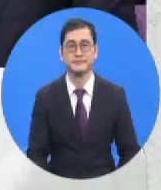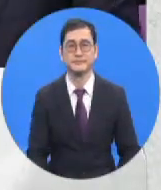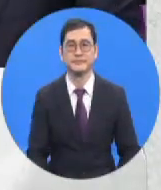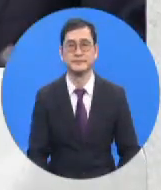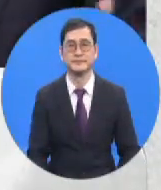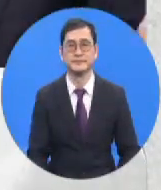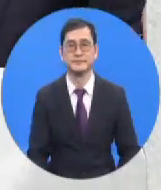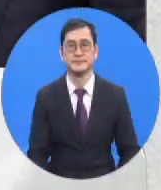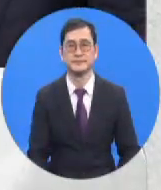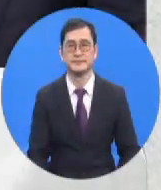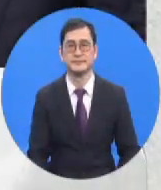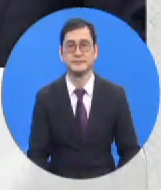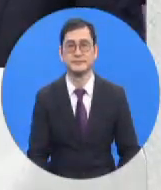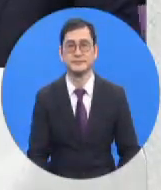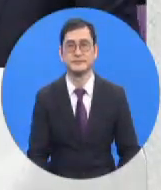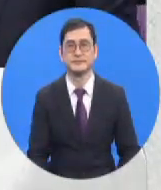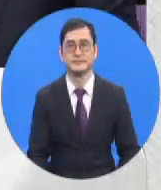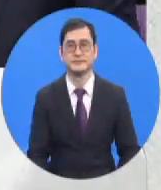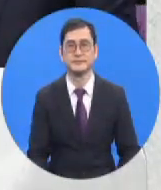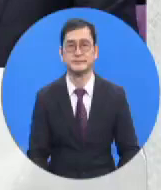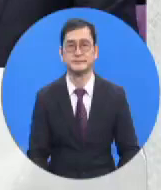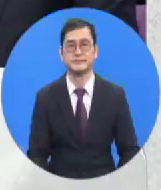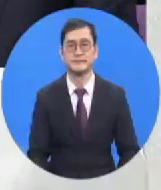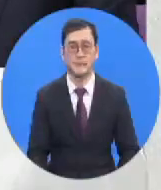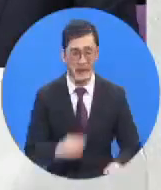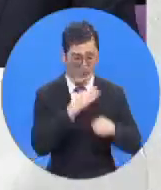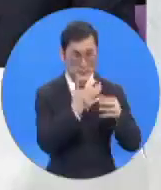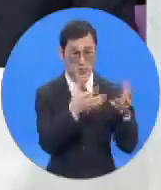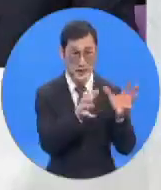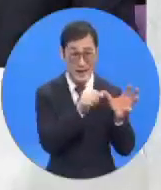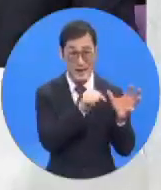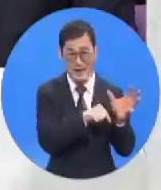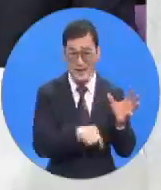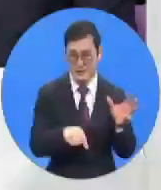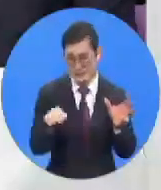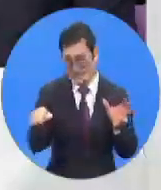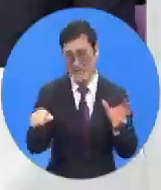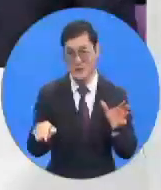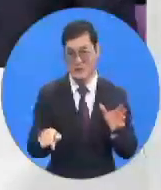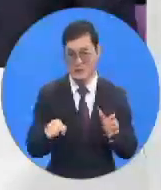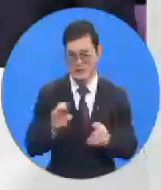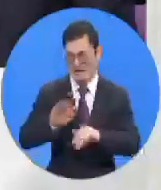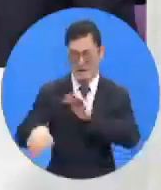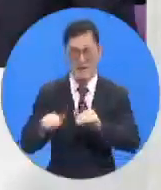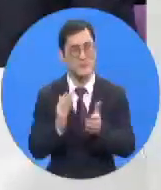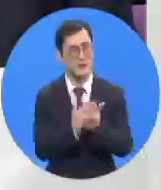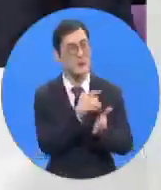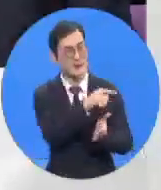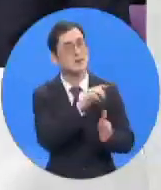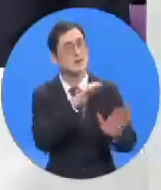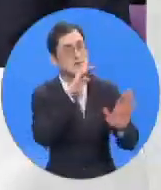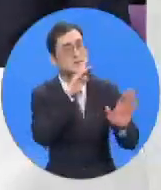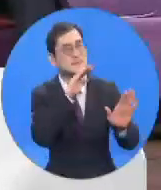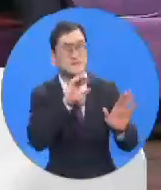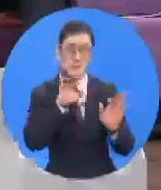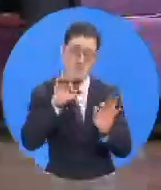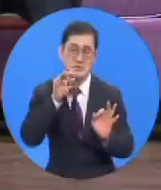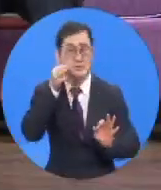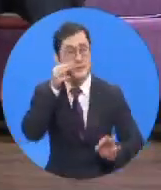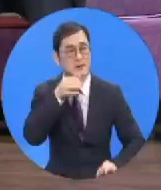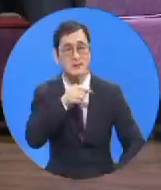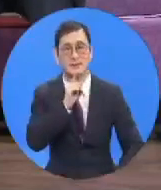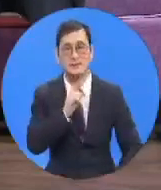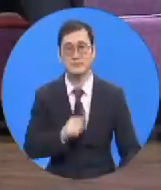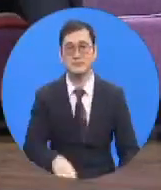있더라도 예. 지도부는 차분하게 지켜보면서 뭐 대응하는 것이 저는 집권당의 태도다 이렇게 보고 있습니다. 예. 저는